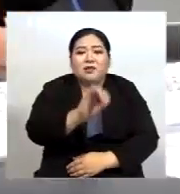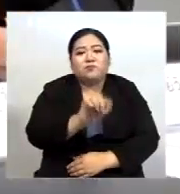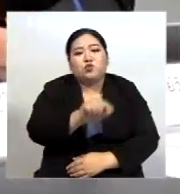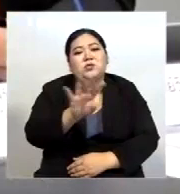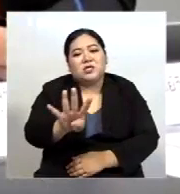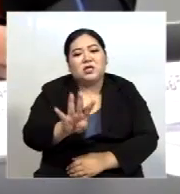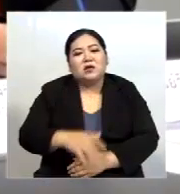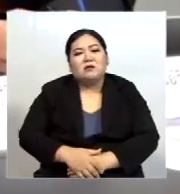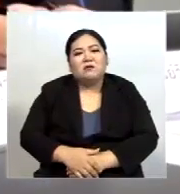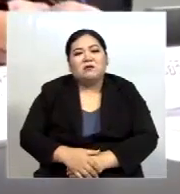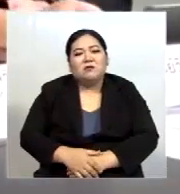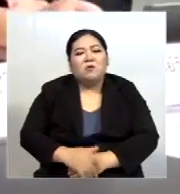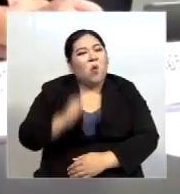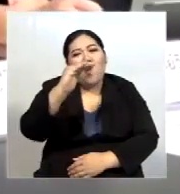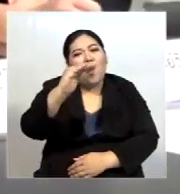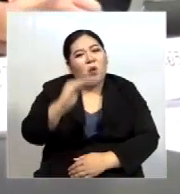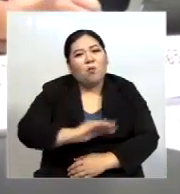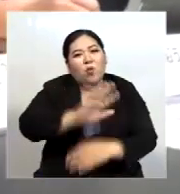80.4นะครับซึ่งเป็นดัชนีที่ปรับตัวลดลงทุกรายการครับอ่ะ